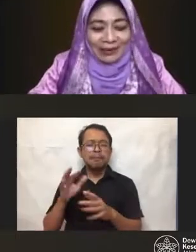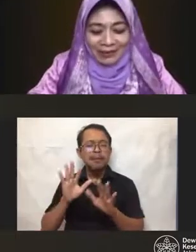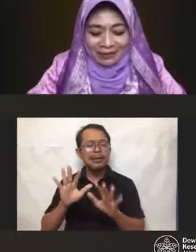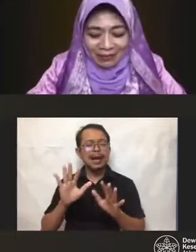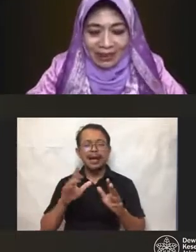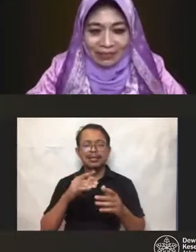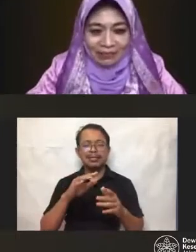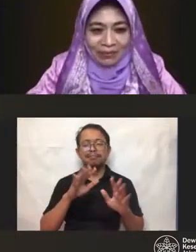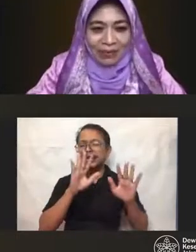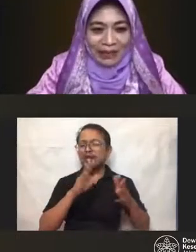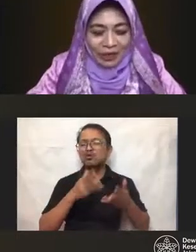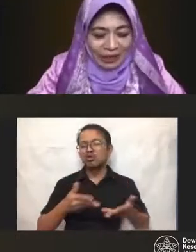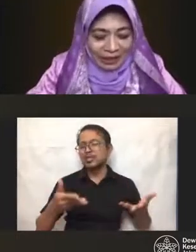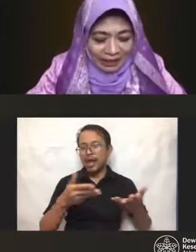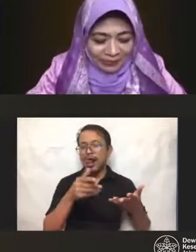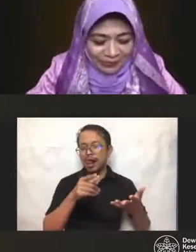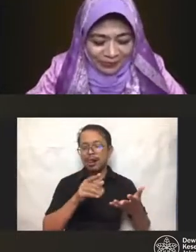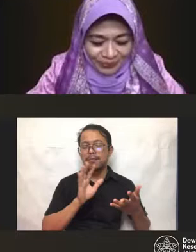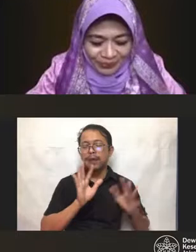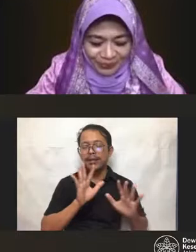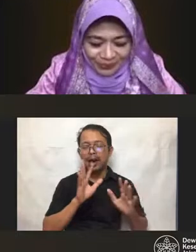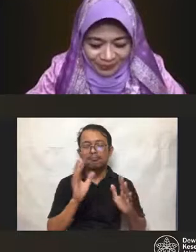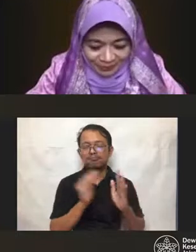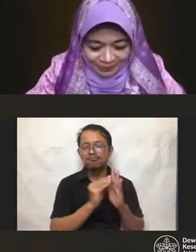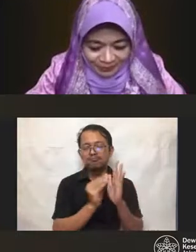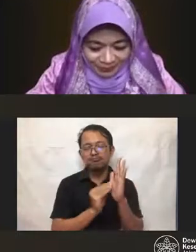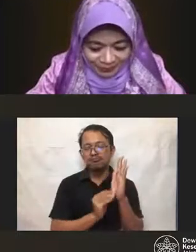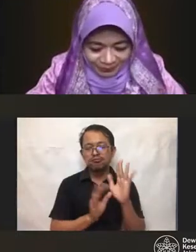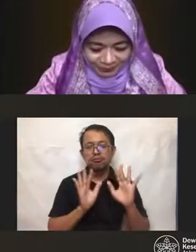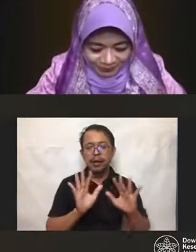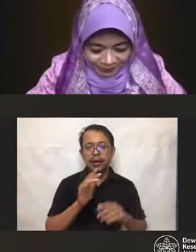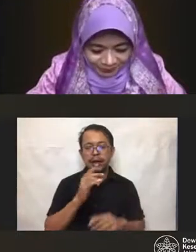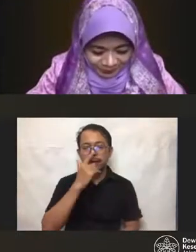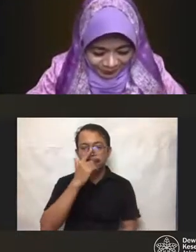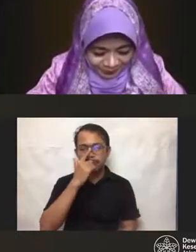dunia medsos kita.